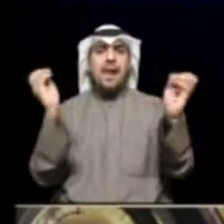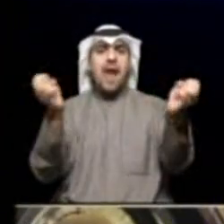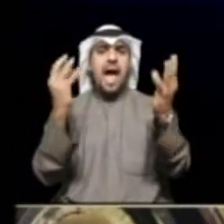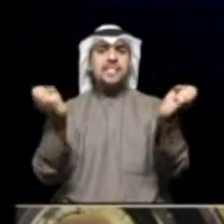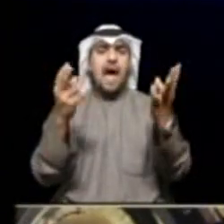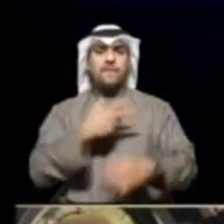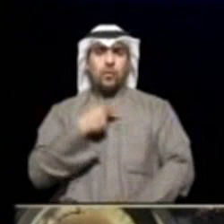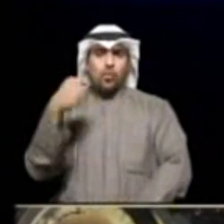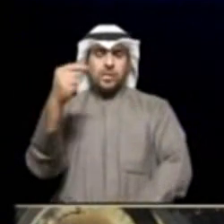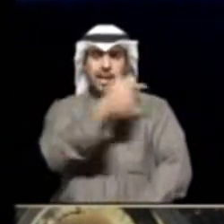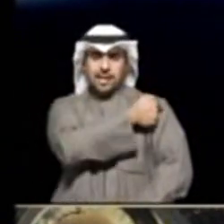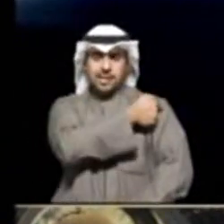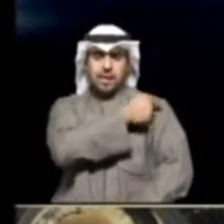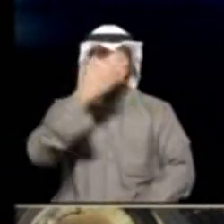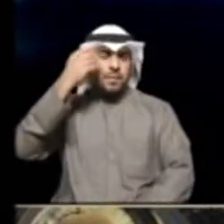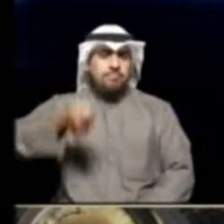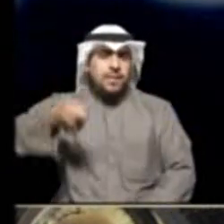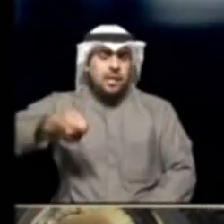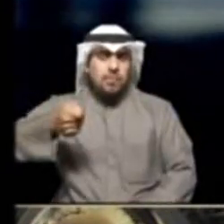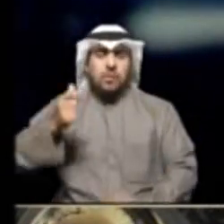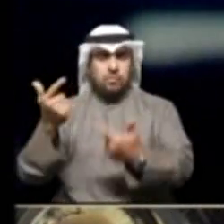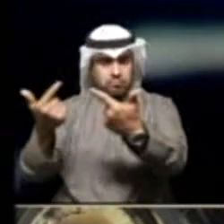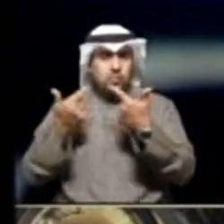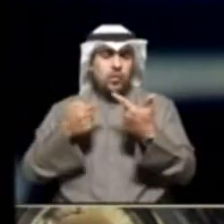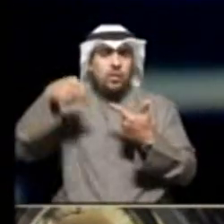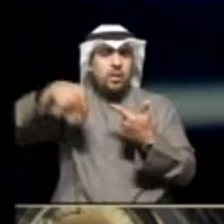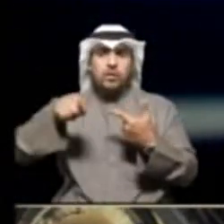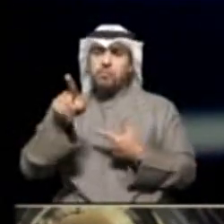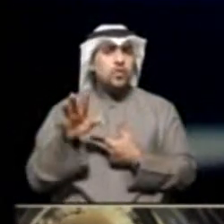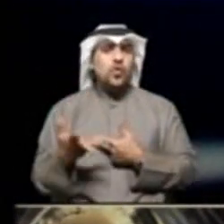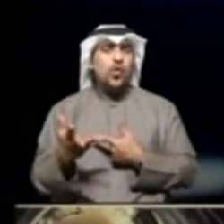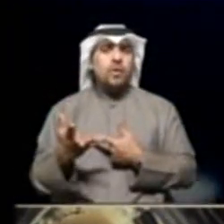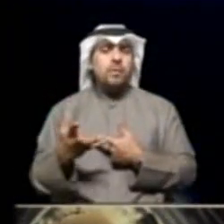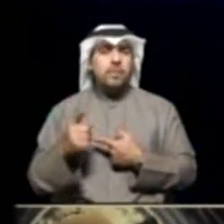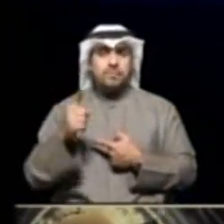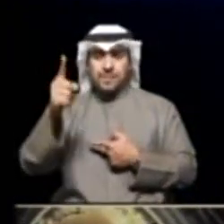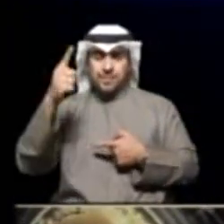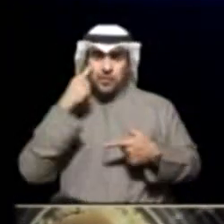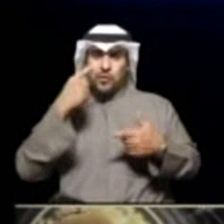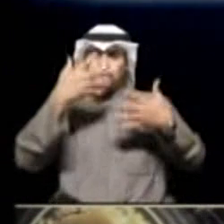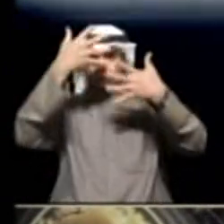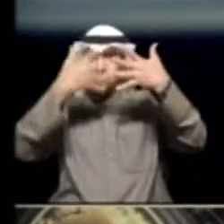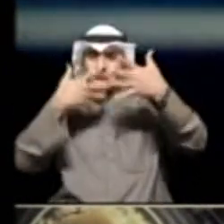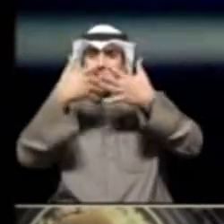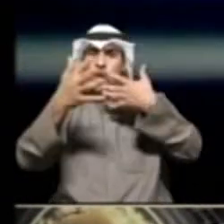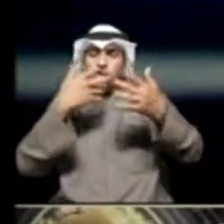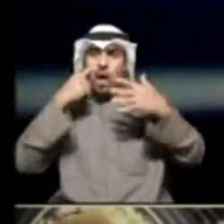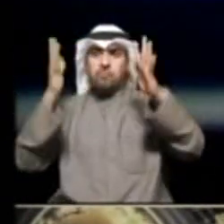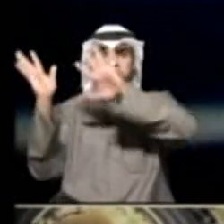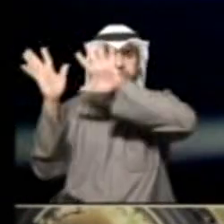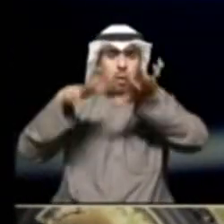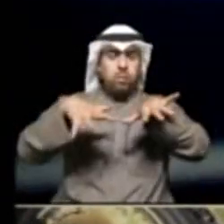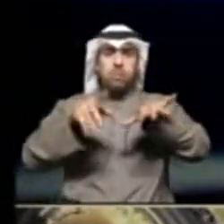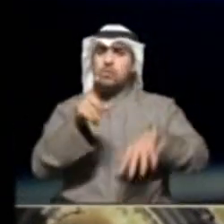الصحة. أستاذ جاسم، ما هي آخر التطورات حول الموضوع أو موضوع انهيار الحاجز الزجاجي في استاد جابر